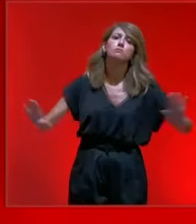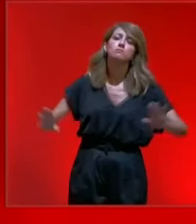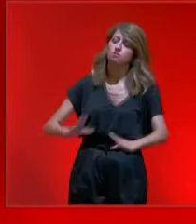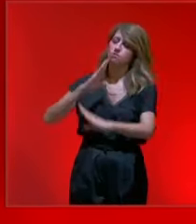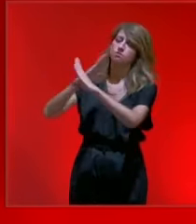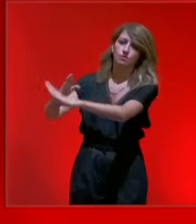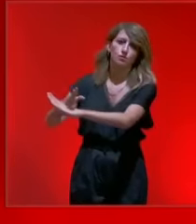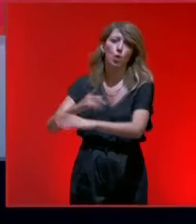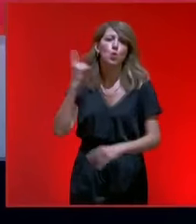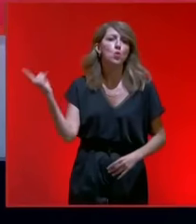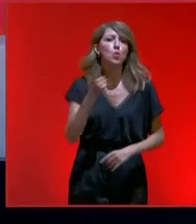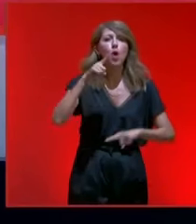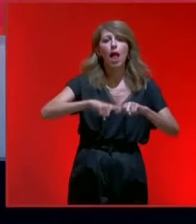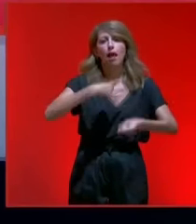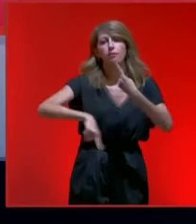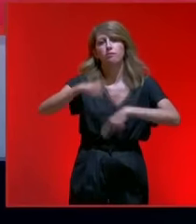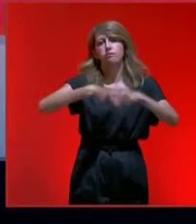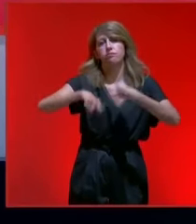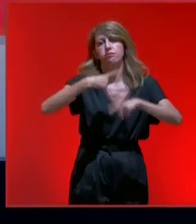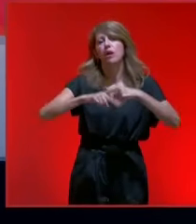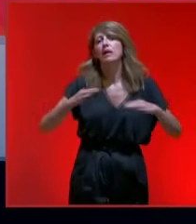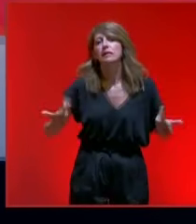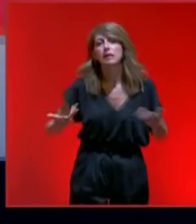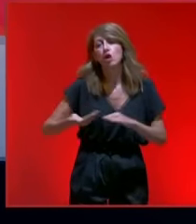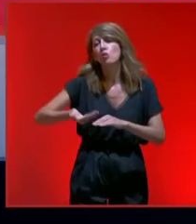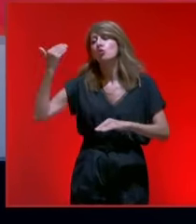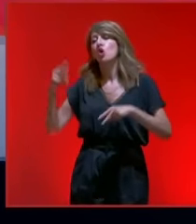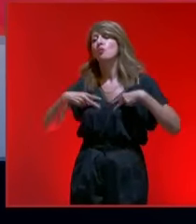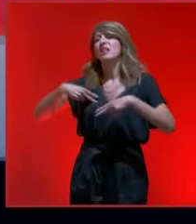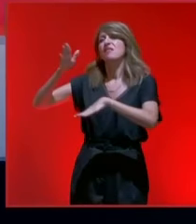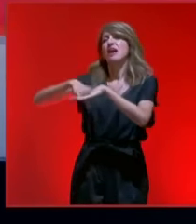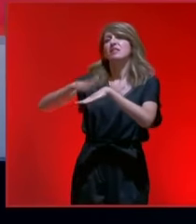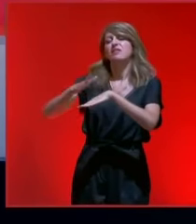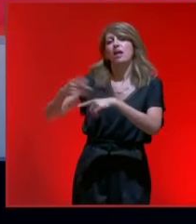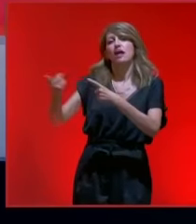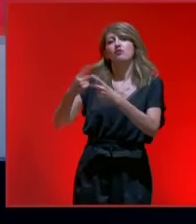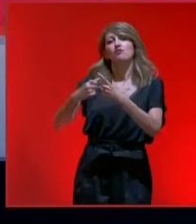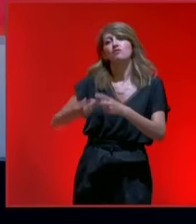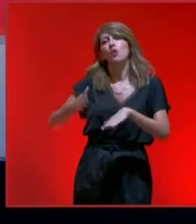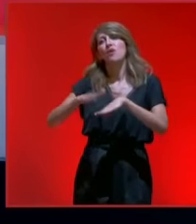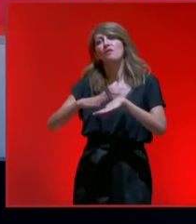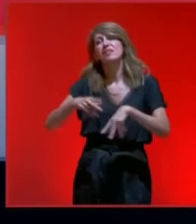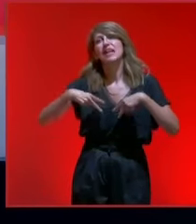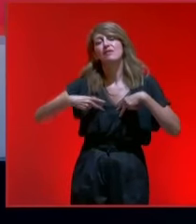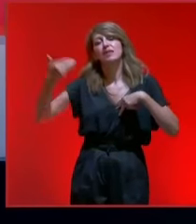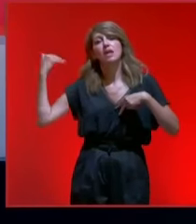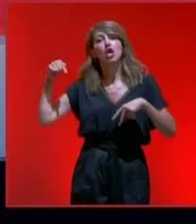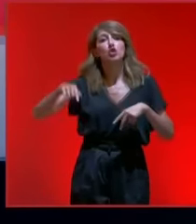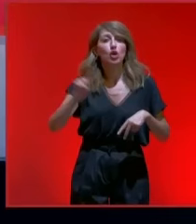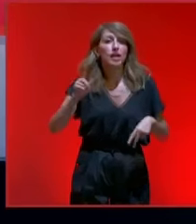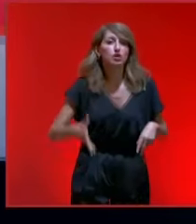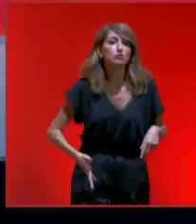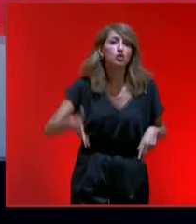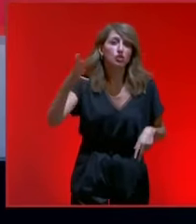προηγούμενοι. Ο Τσίπρας και οι υπουργοί του. Τώρα, κύριε Μητσοτάκη, δεν μπορείτε να το λέτε αυτό. Διότι, κύριε Μητσοτάκη,